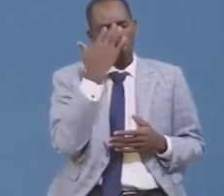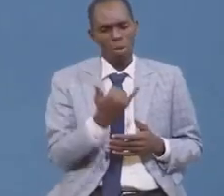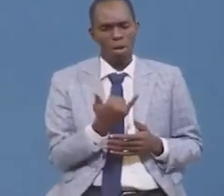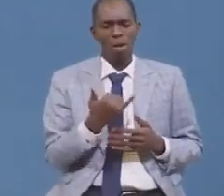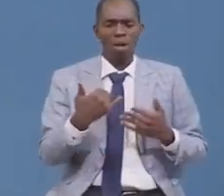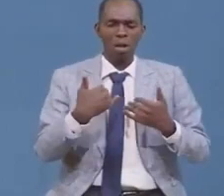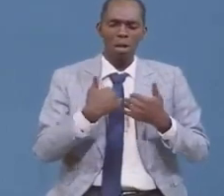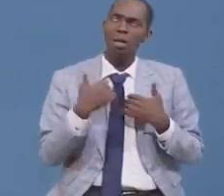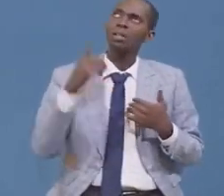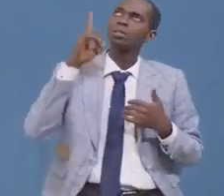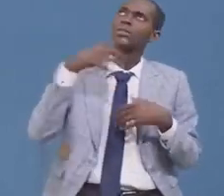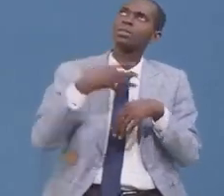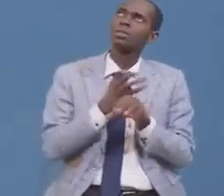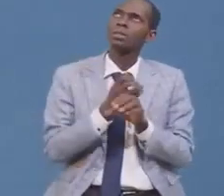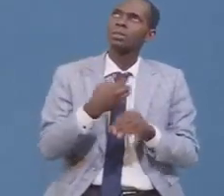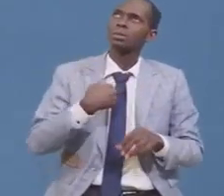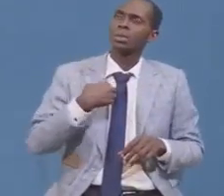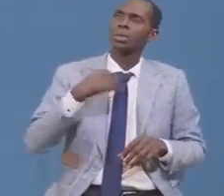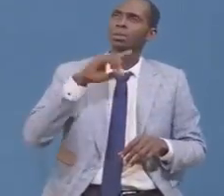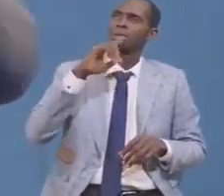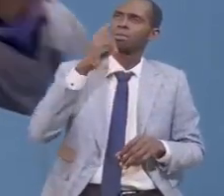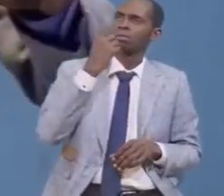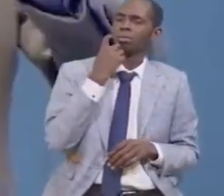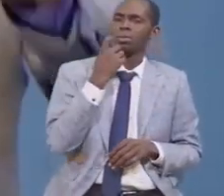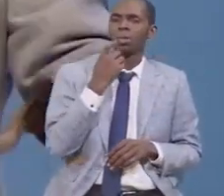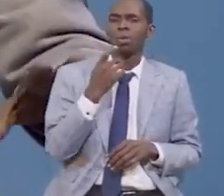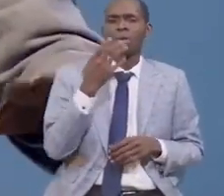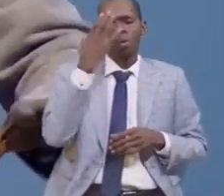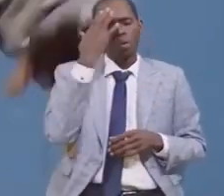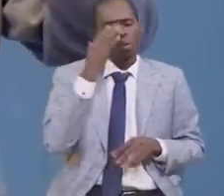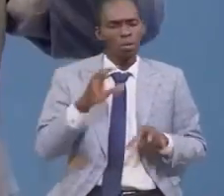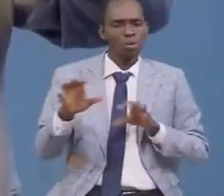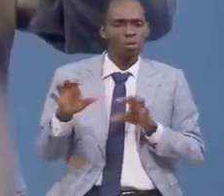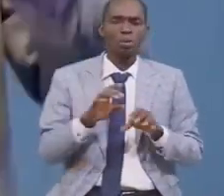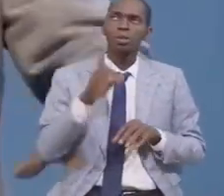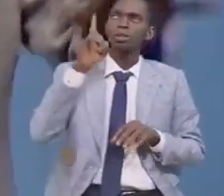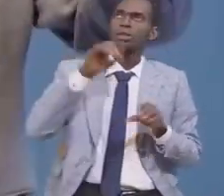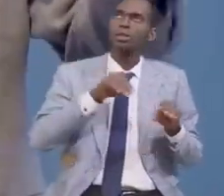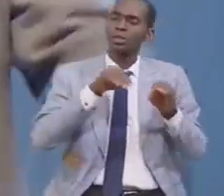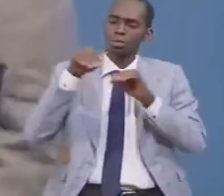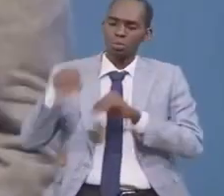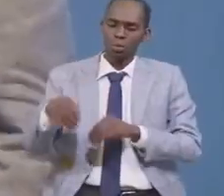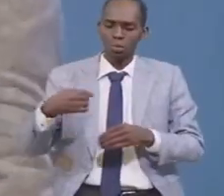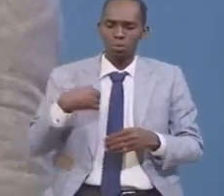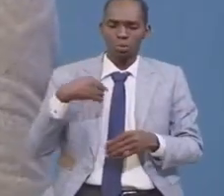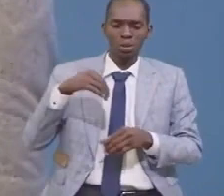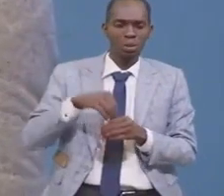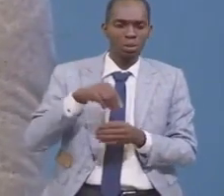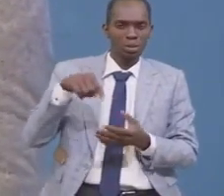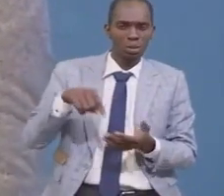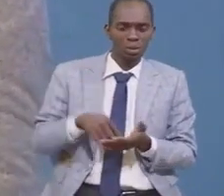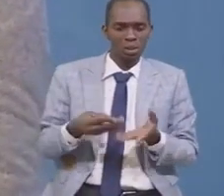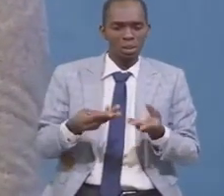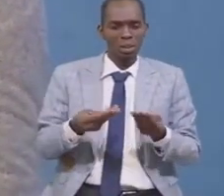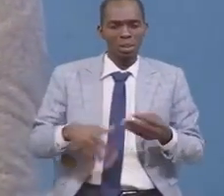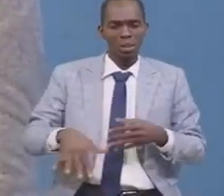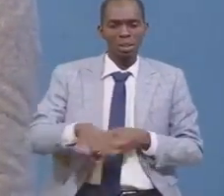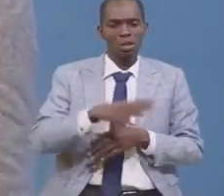చూస్తారు. ఆయన నన్ను ఎందుకు సృజించాడు? Why does he put me in the land of India? ఆయన